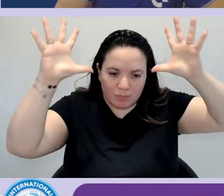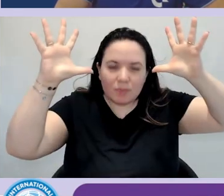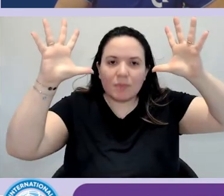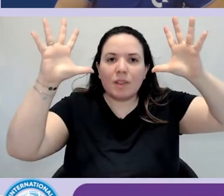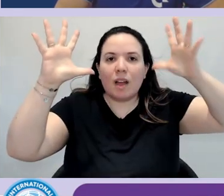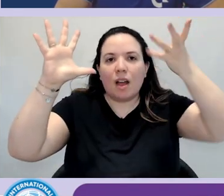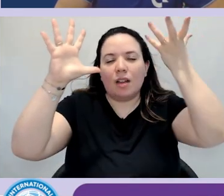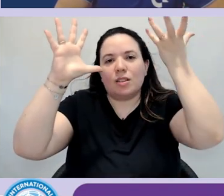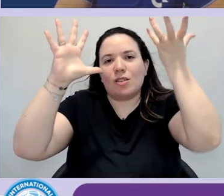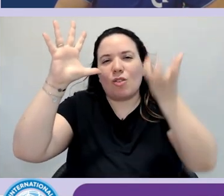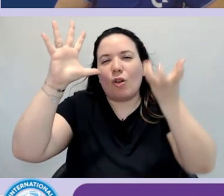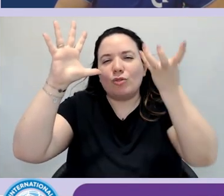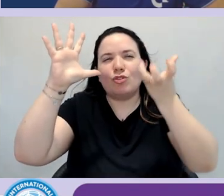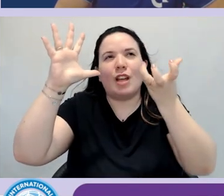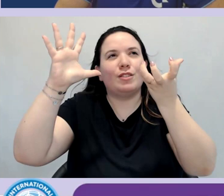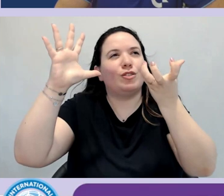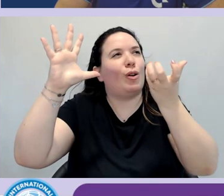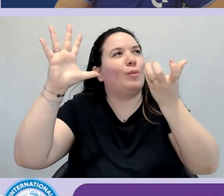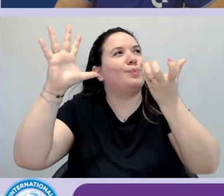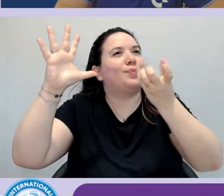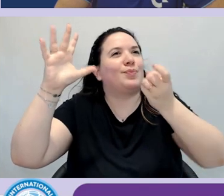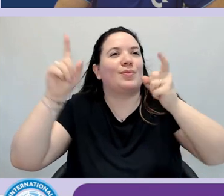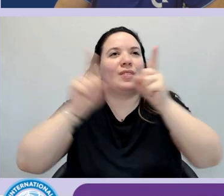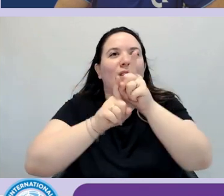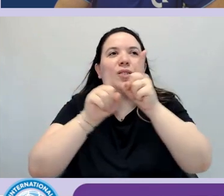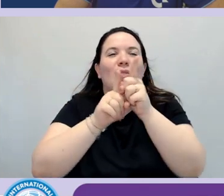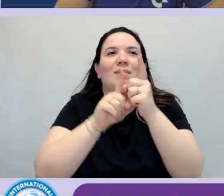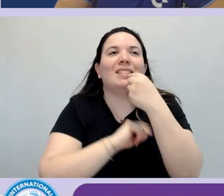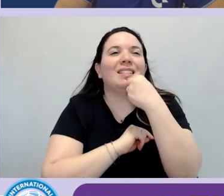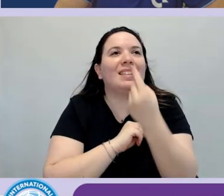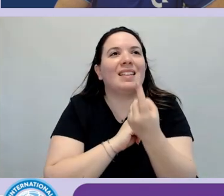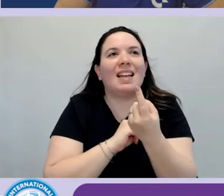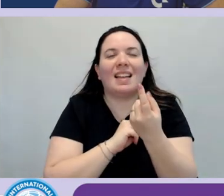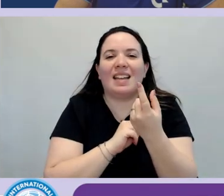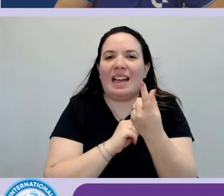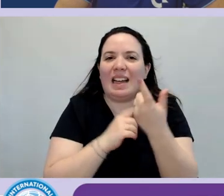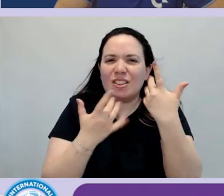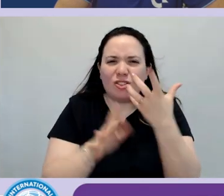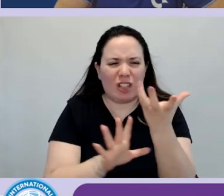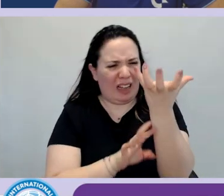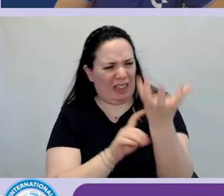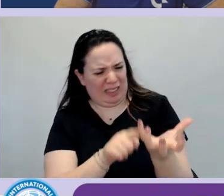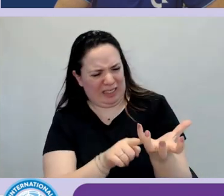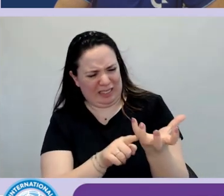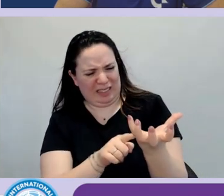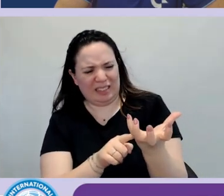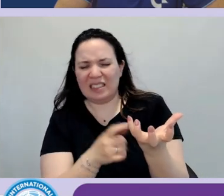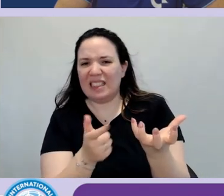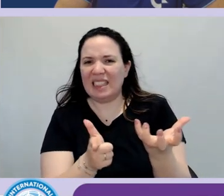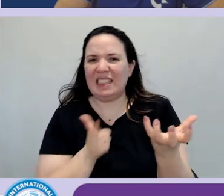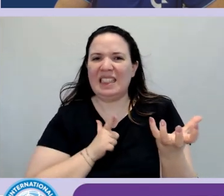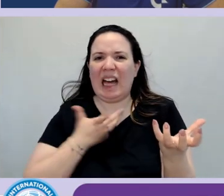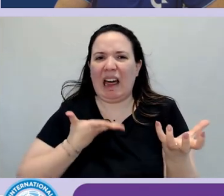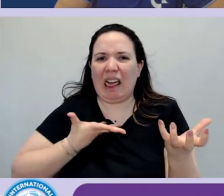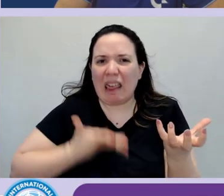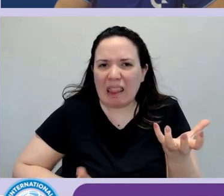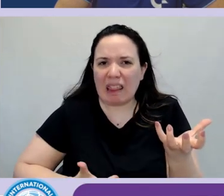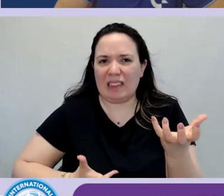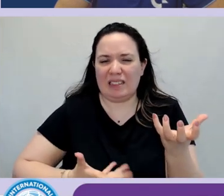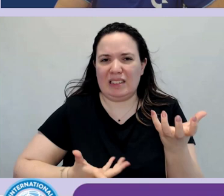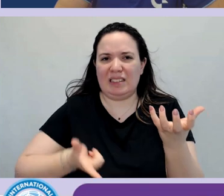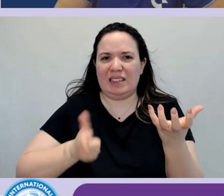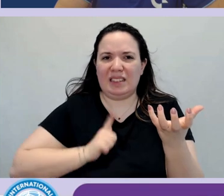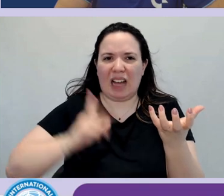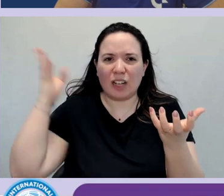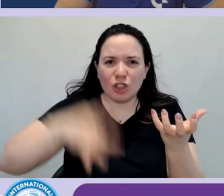concetti già come dire in qualche modo frustranti non edificanti